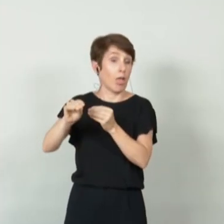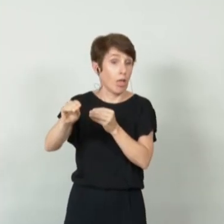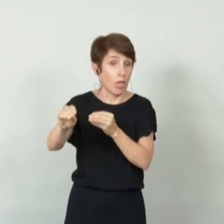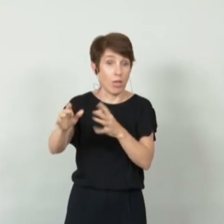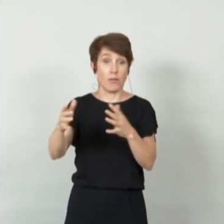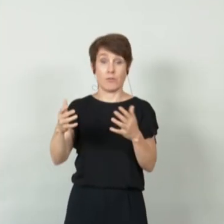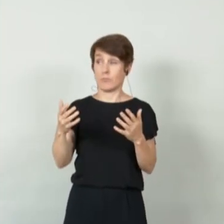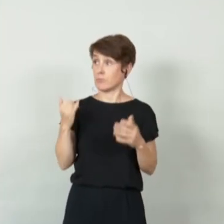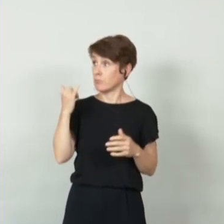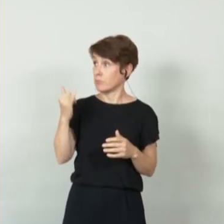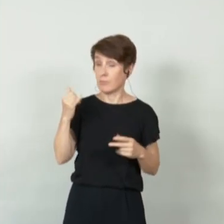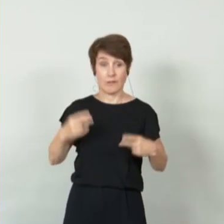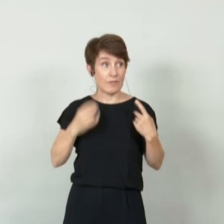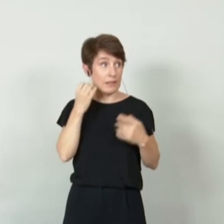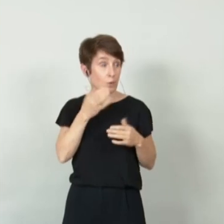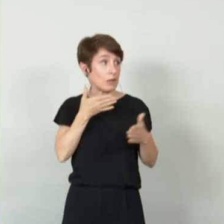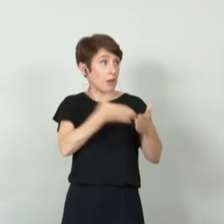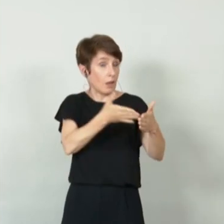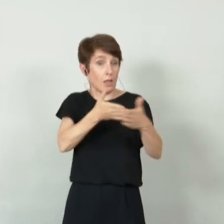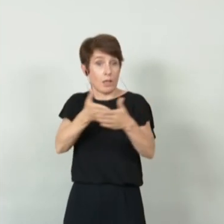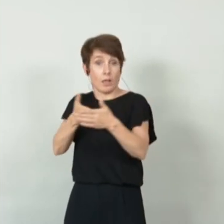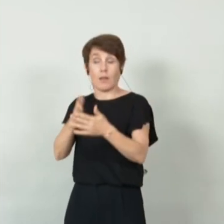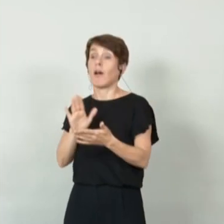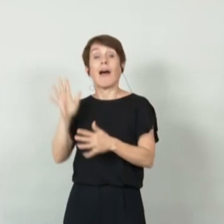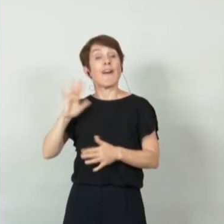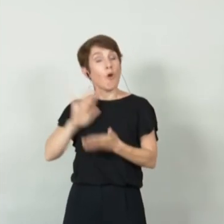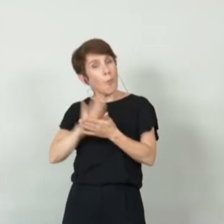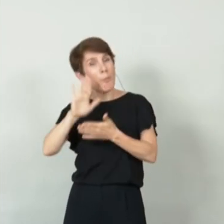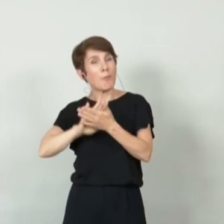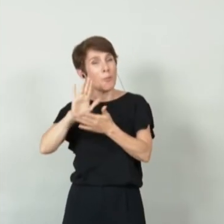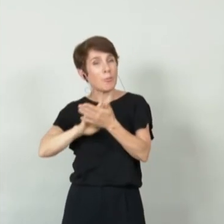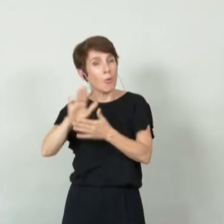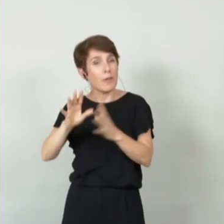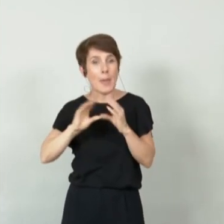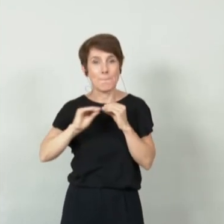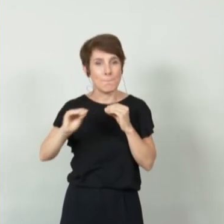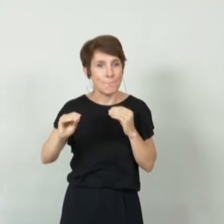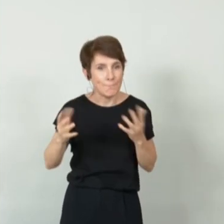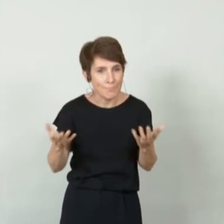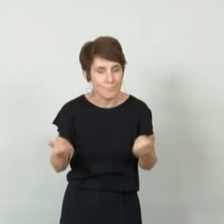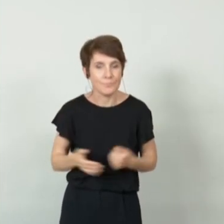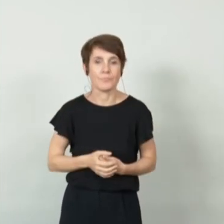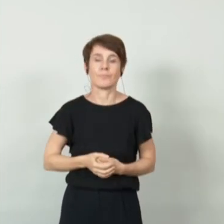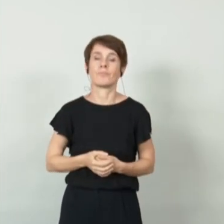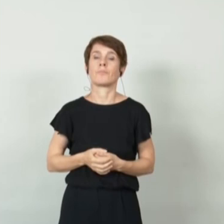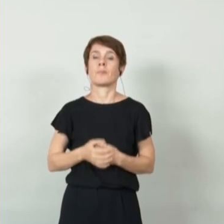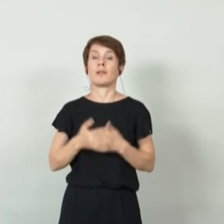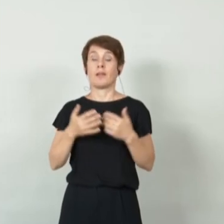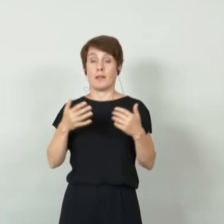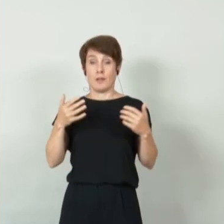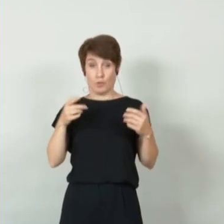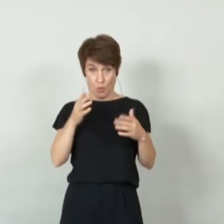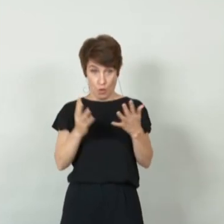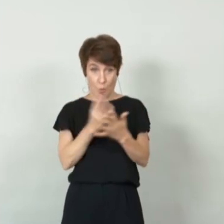quotidiens d'habitants qui ne changent pas alors que c'est ce qui leur a été vendu notons pour finir sur un petit point positif que des 13 catégories de